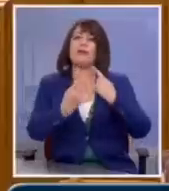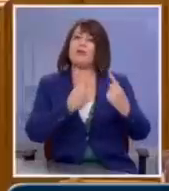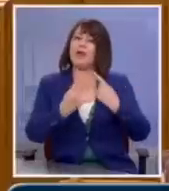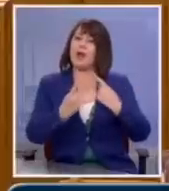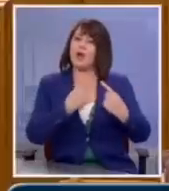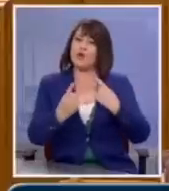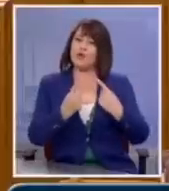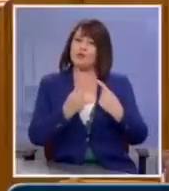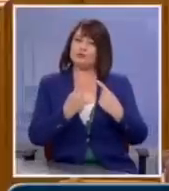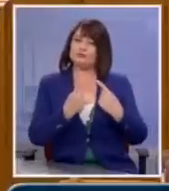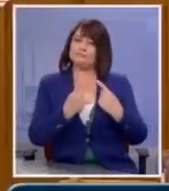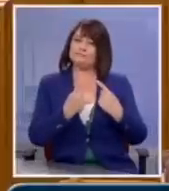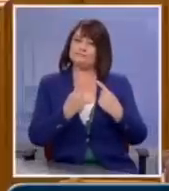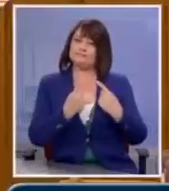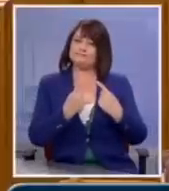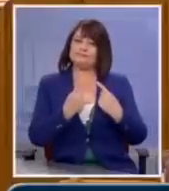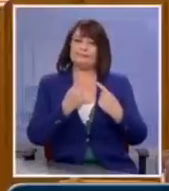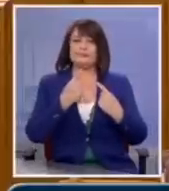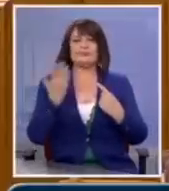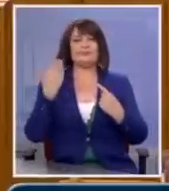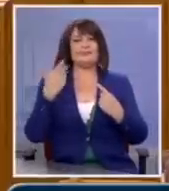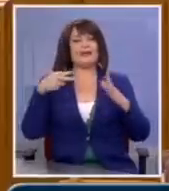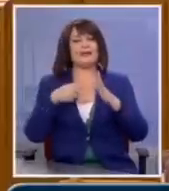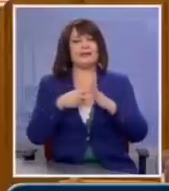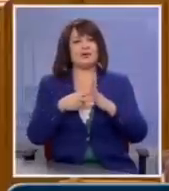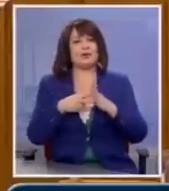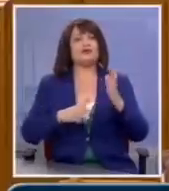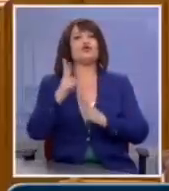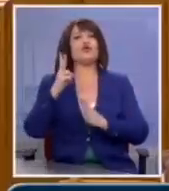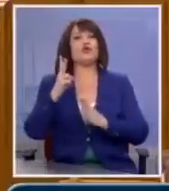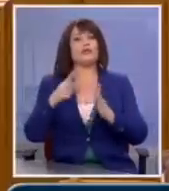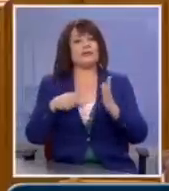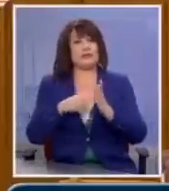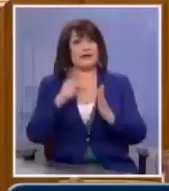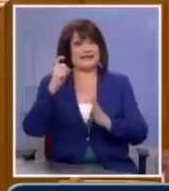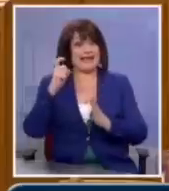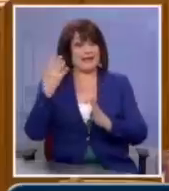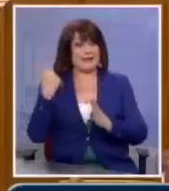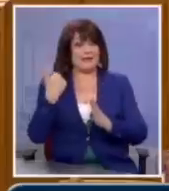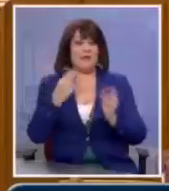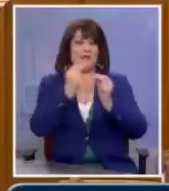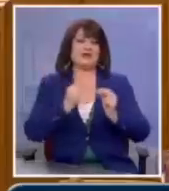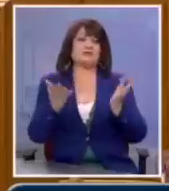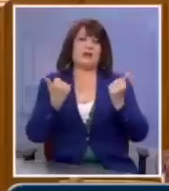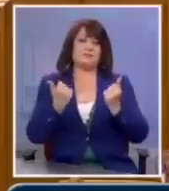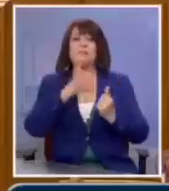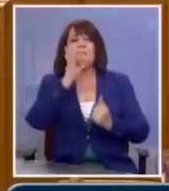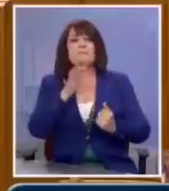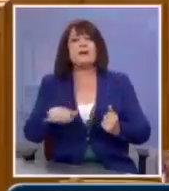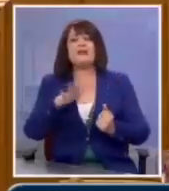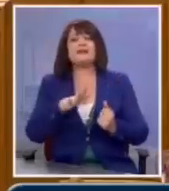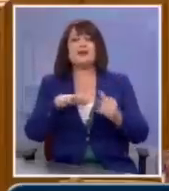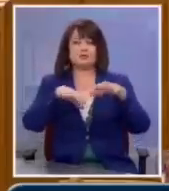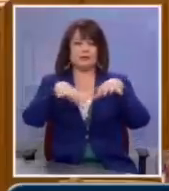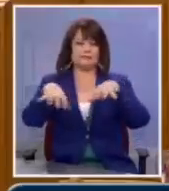αυτός ήταν άγωνος που έγινε το 2010, γιατί στην πραγματικότητα χώρισε